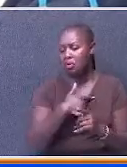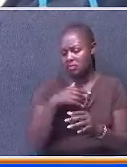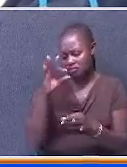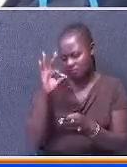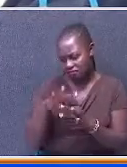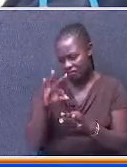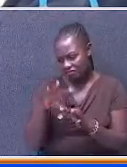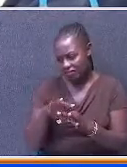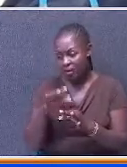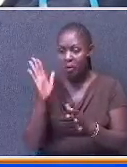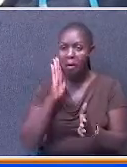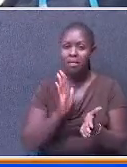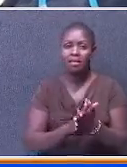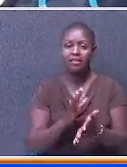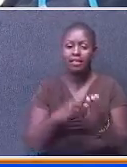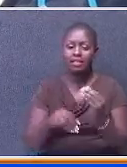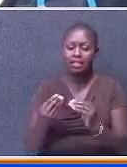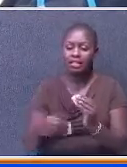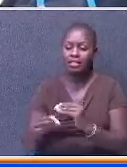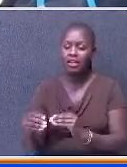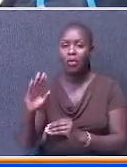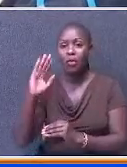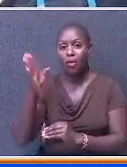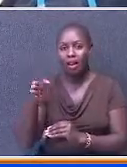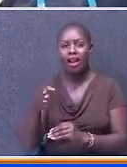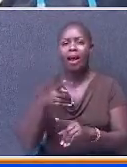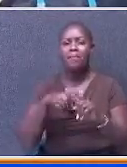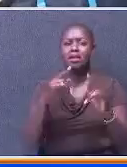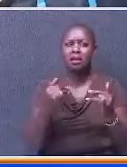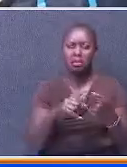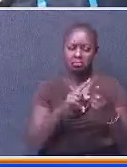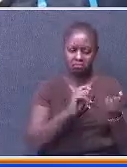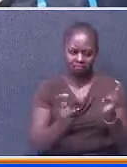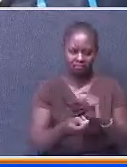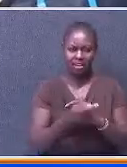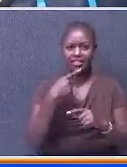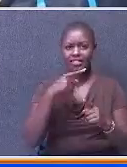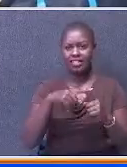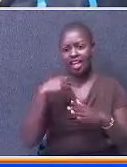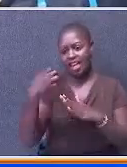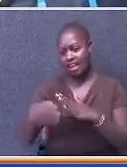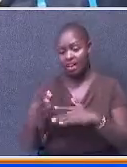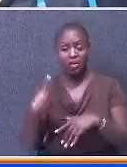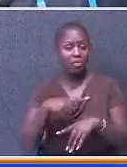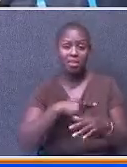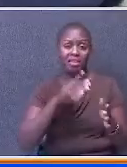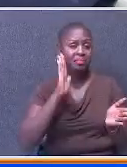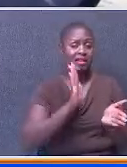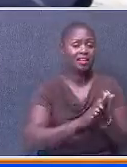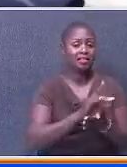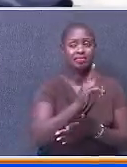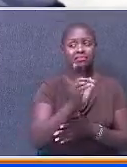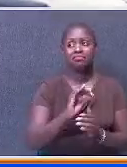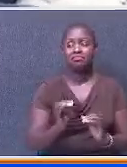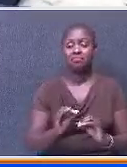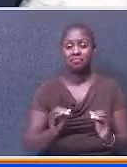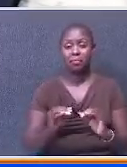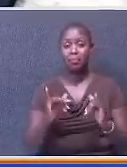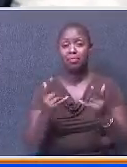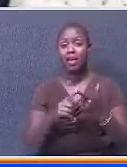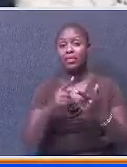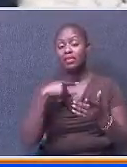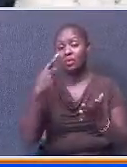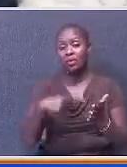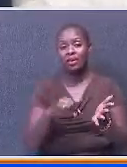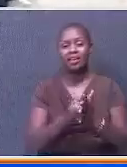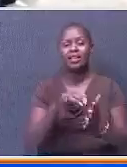imani tutauza nguo za mtumba. Saa hii wametugeuka, wamesema mtumba itaisha. Sisi hatuna imani tena na UDA. Sasa wanahofia kuwa hali